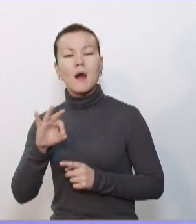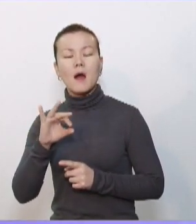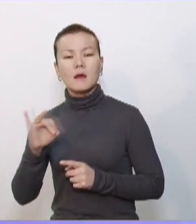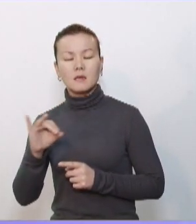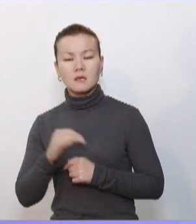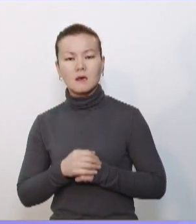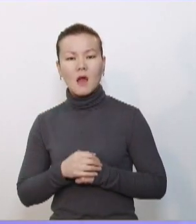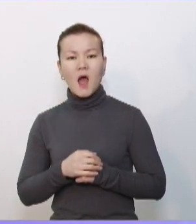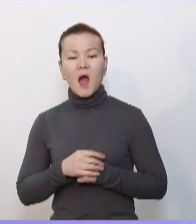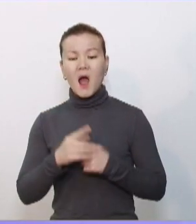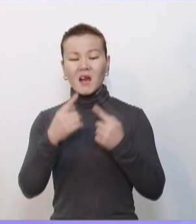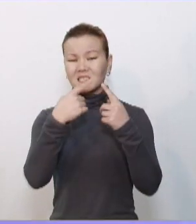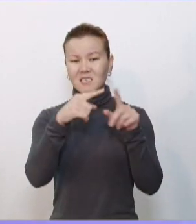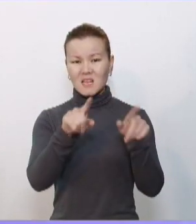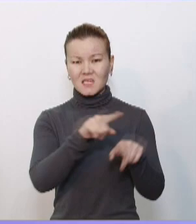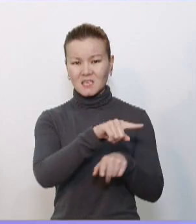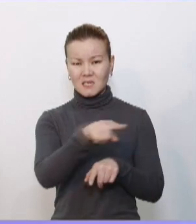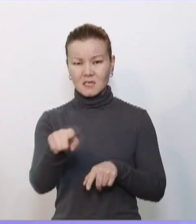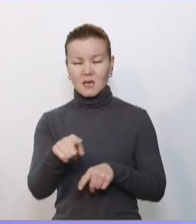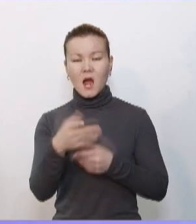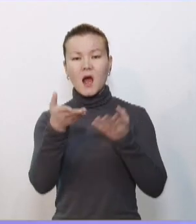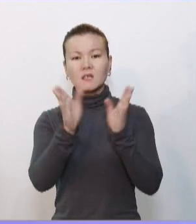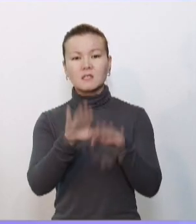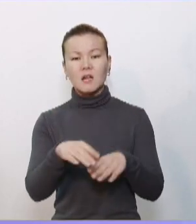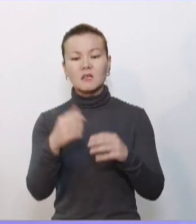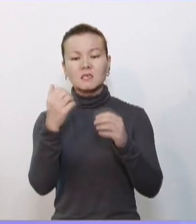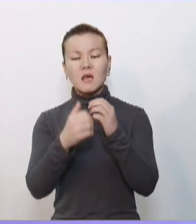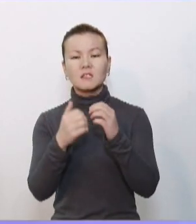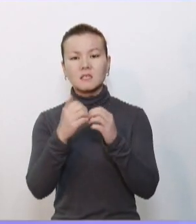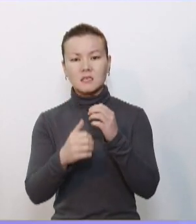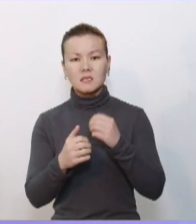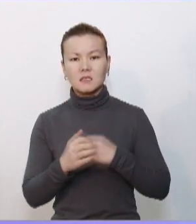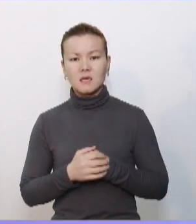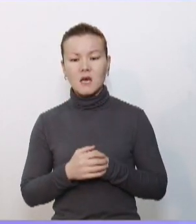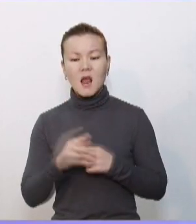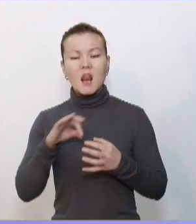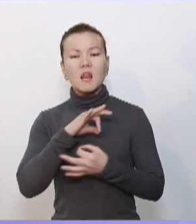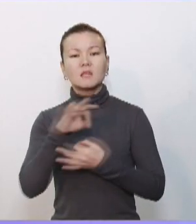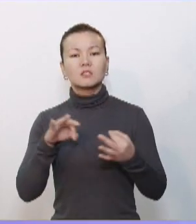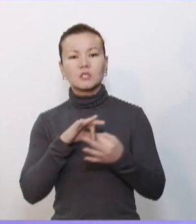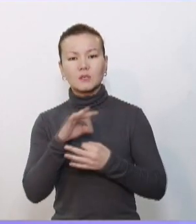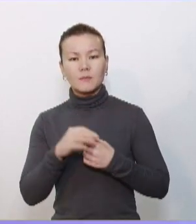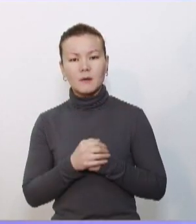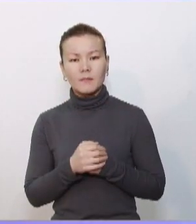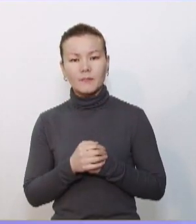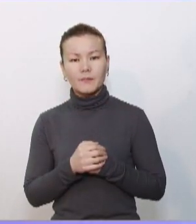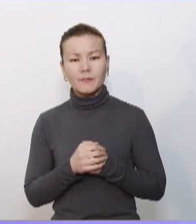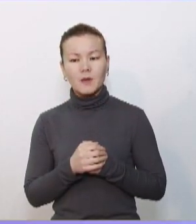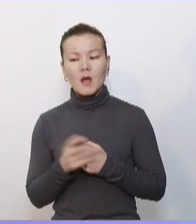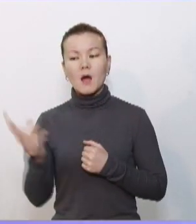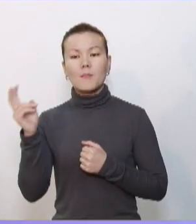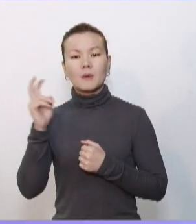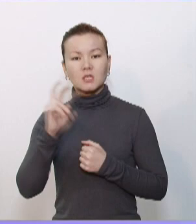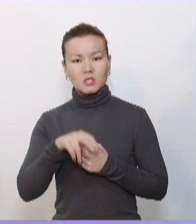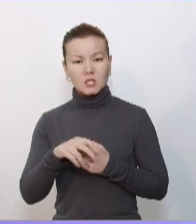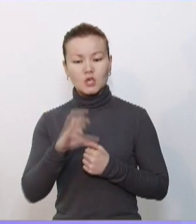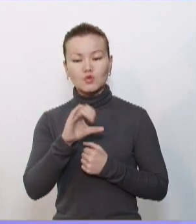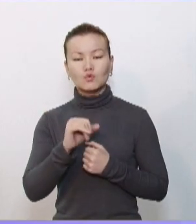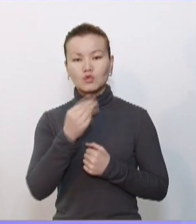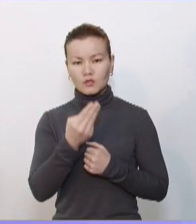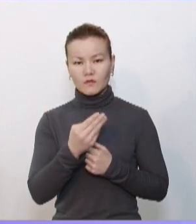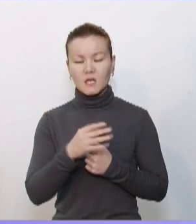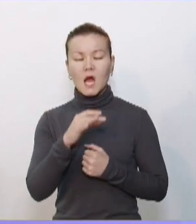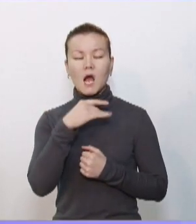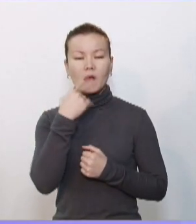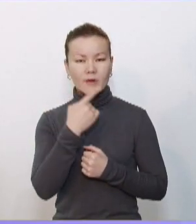все остальные слова остались на серединке, лишние». Пришли они к существительному